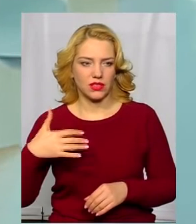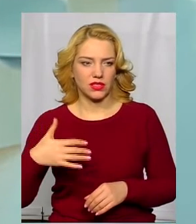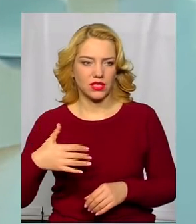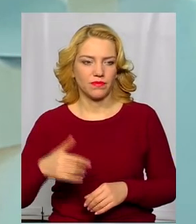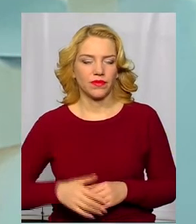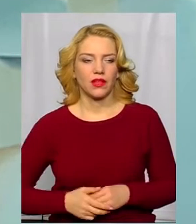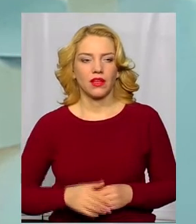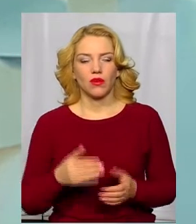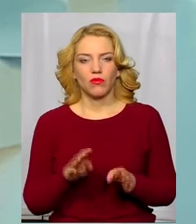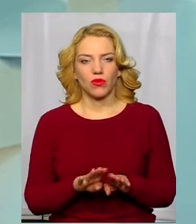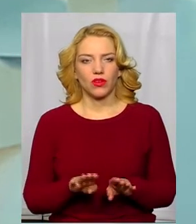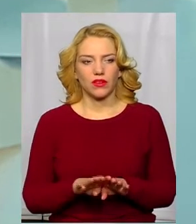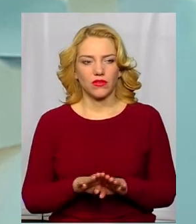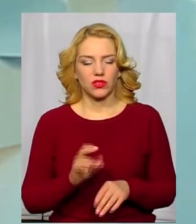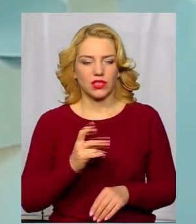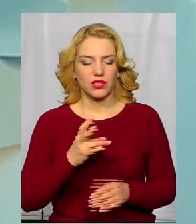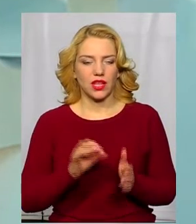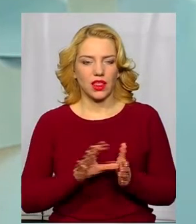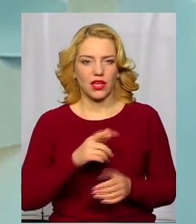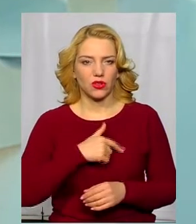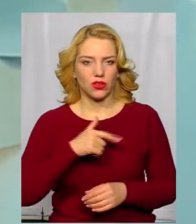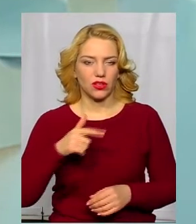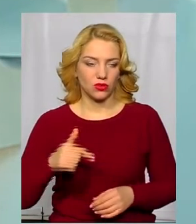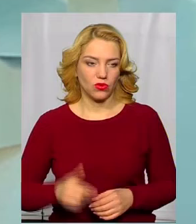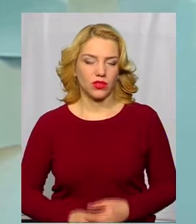дороговартісна порівняно з електрокардіографами.